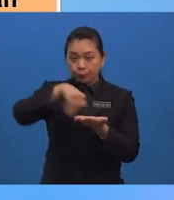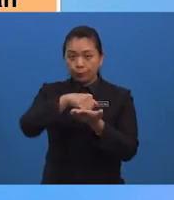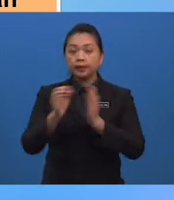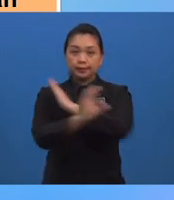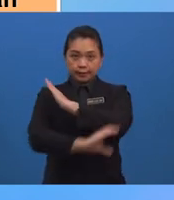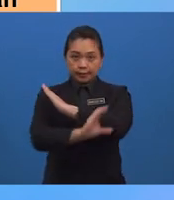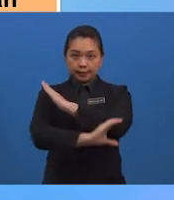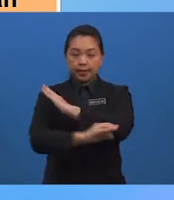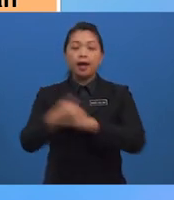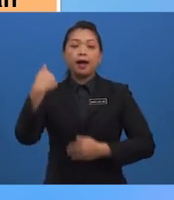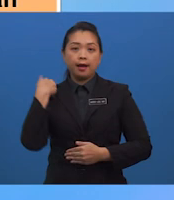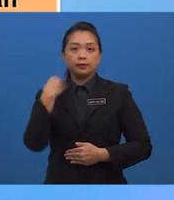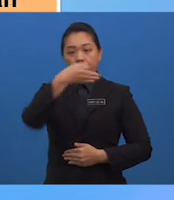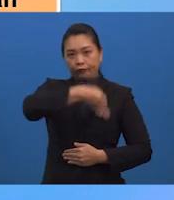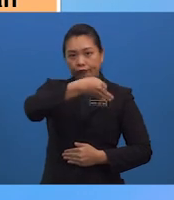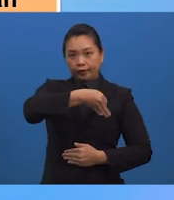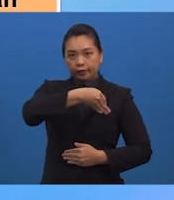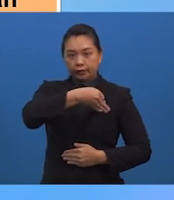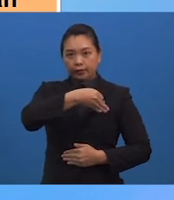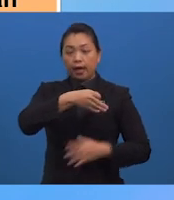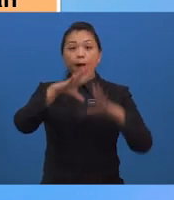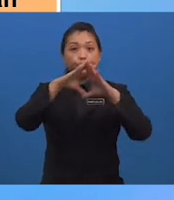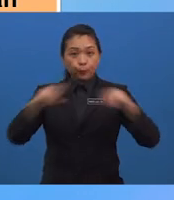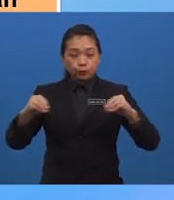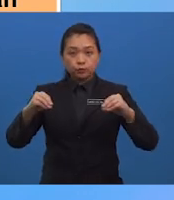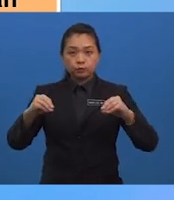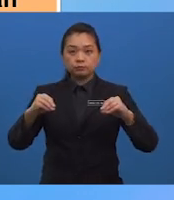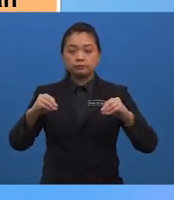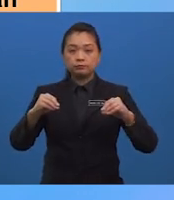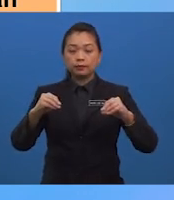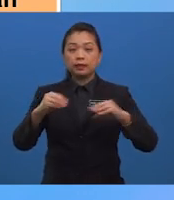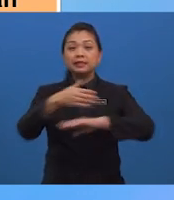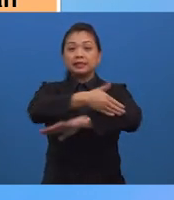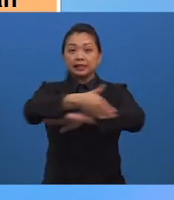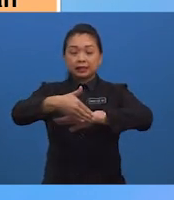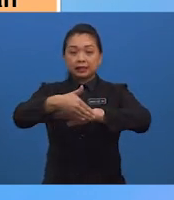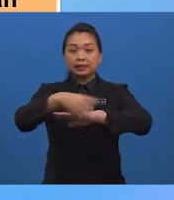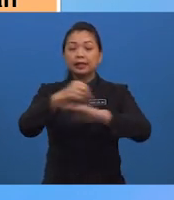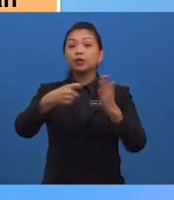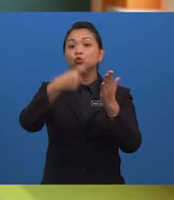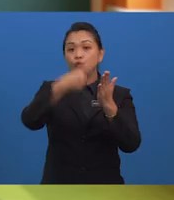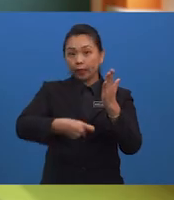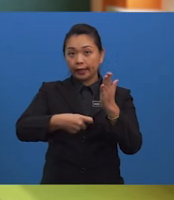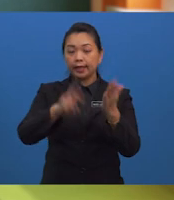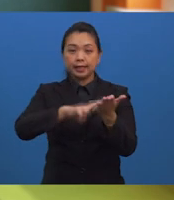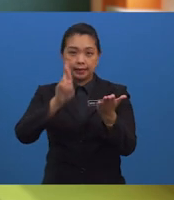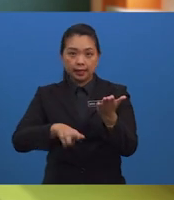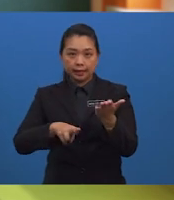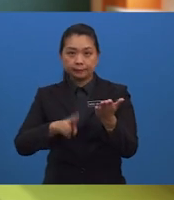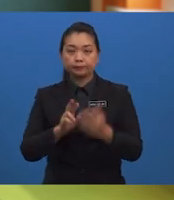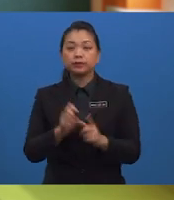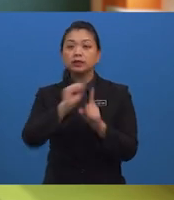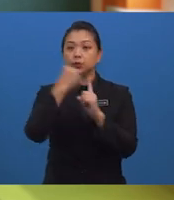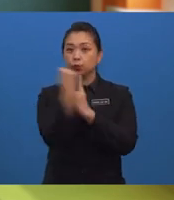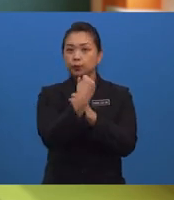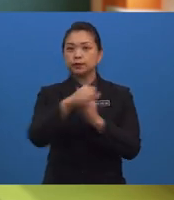menikmati faedah daripada penghapusan sekatan, perdagangan dan cukai yang lebih rendah. Situasi ini